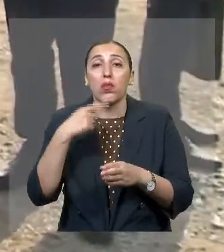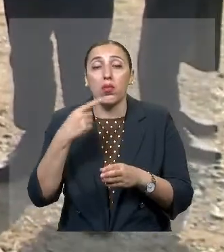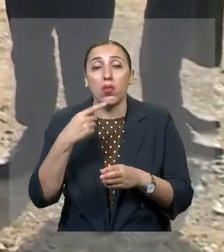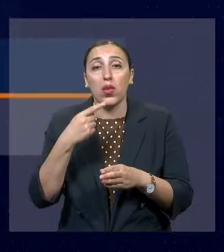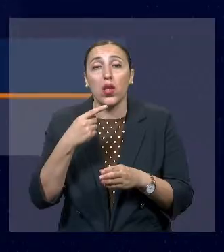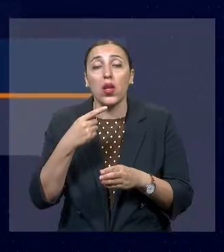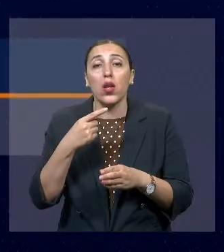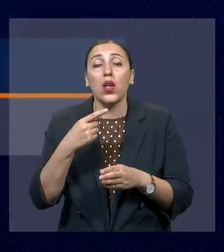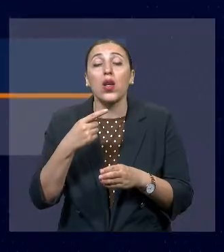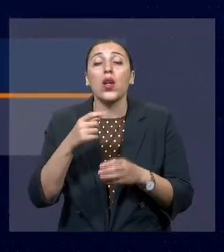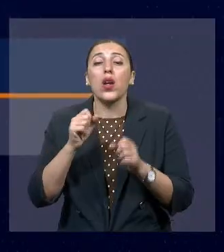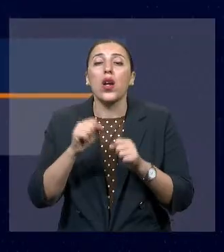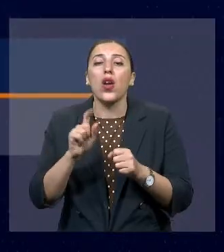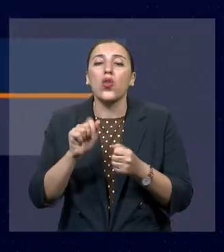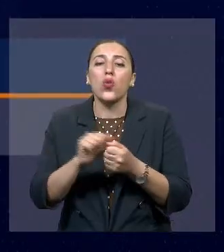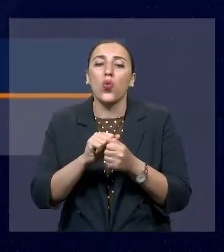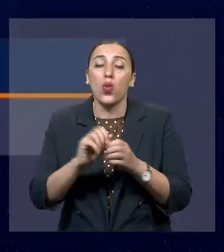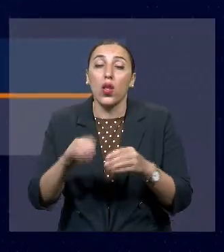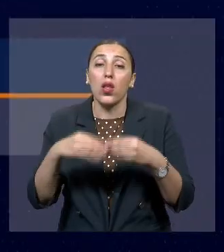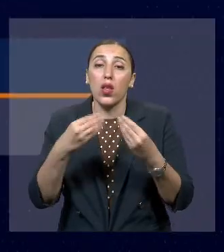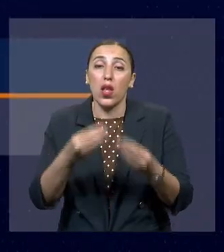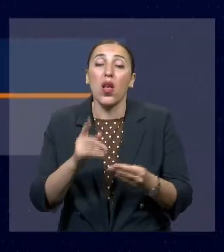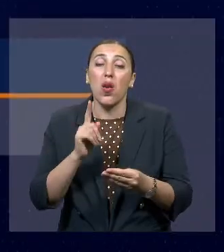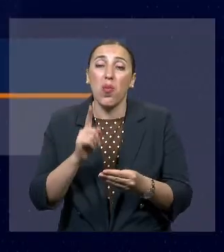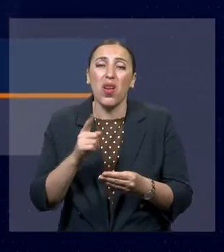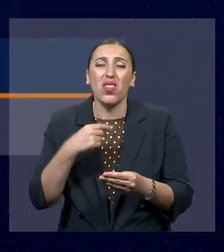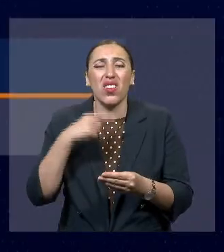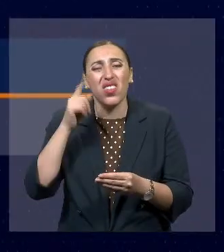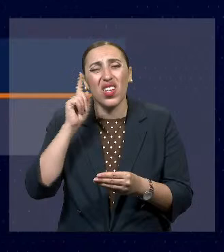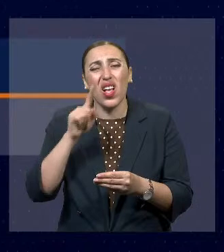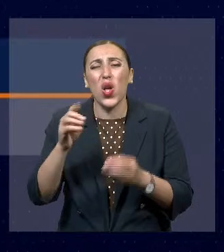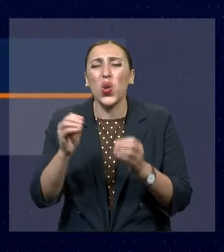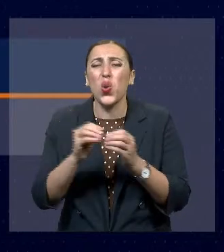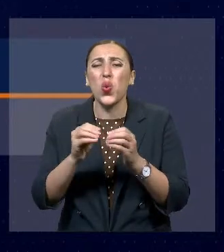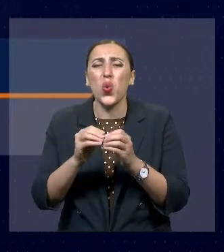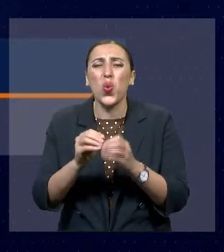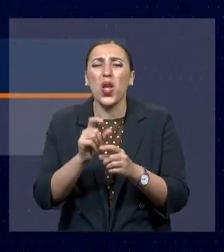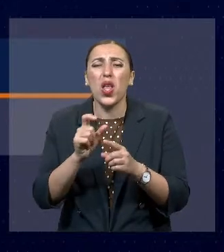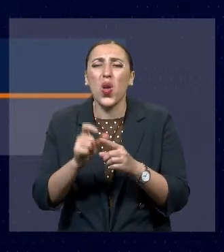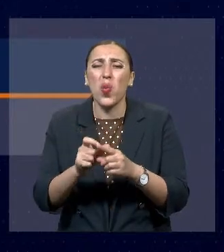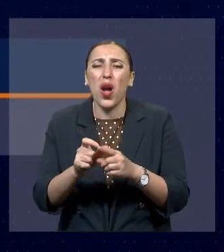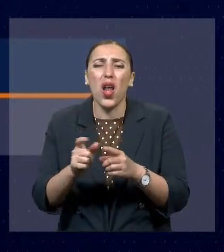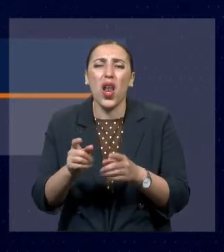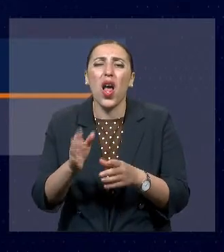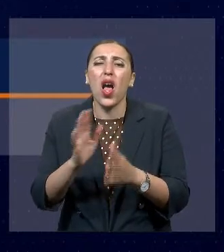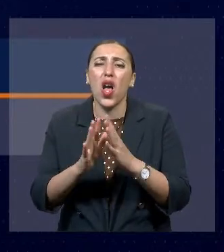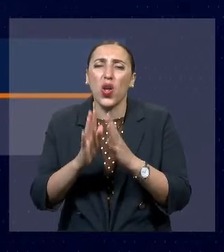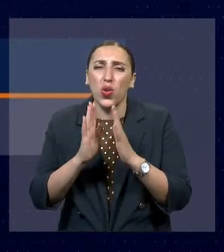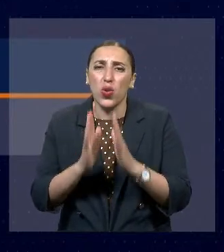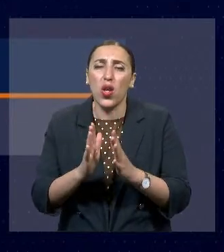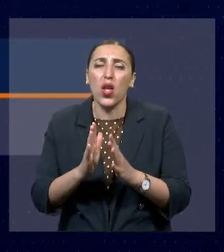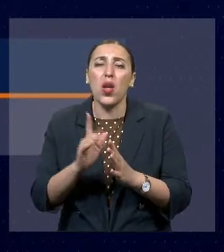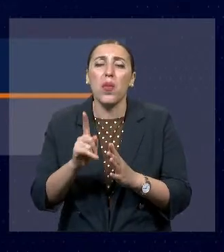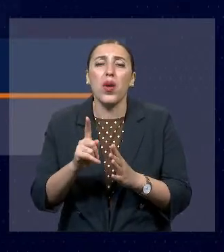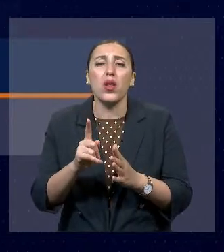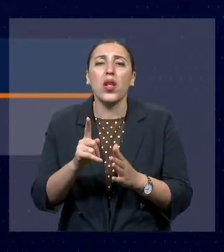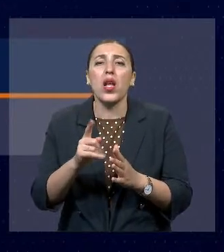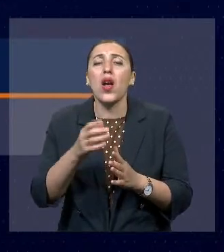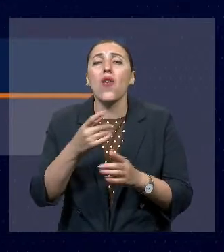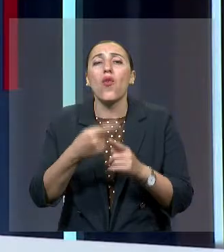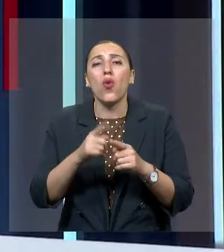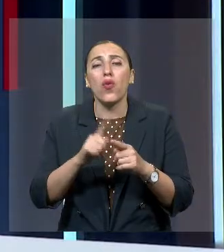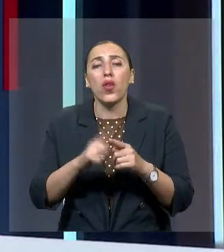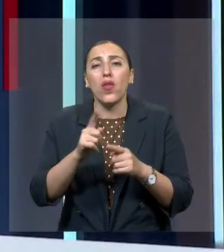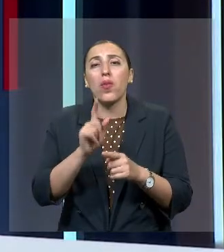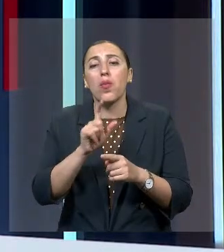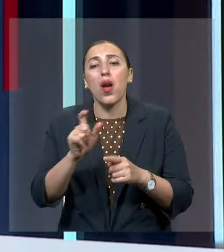են տրամադրել, սակայն ենթադրում եմ, որ նույն հիմնավորումները պետք է լինեն դատարանի կողմից նշված, որ դեռևս չեն արձակվել